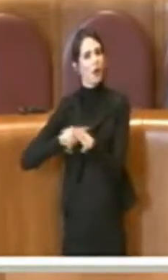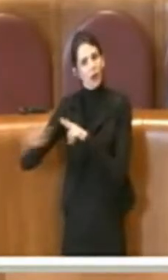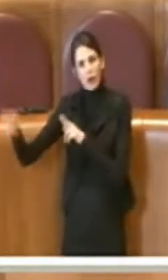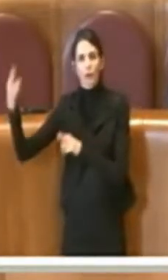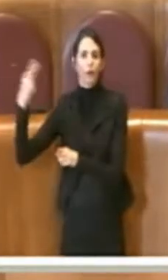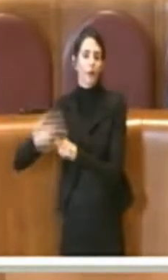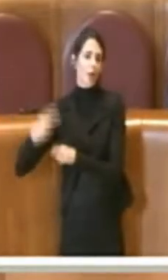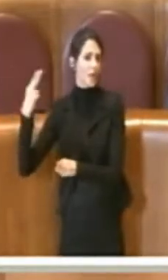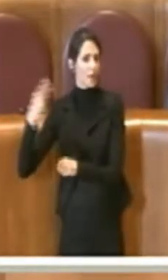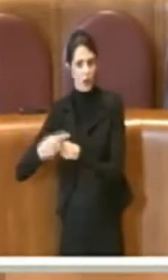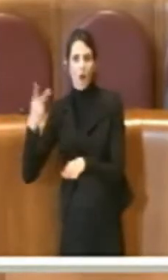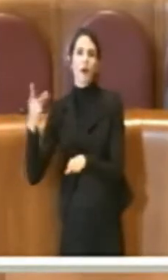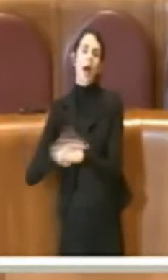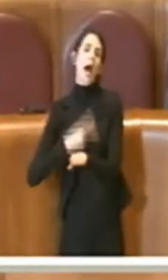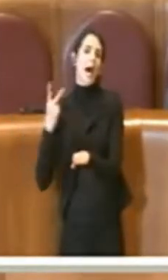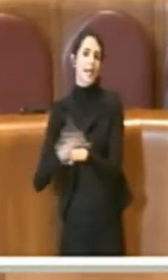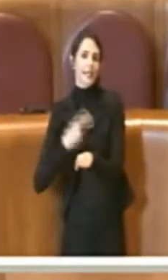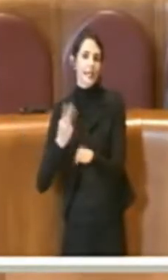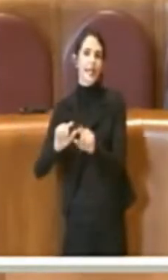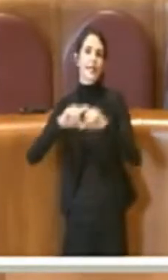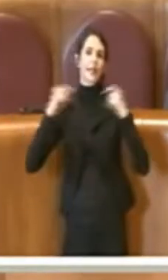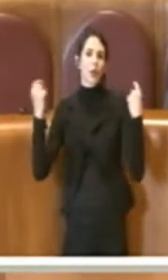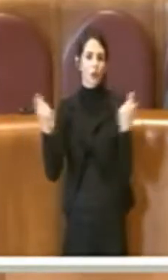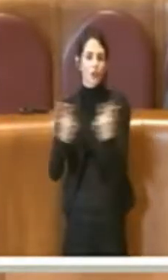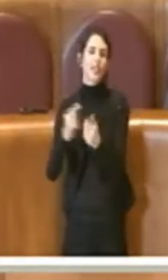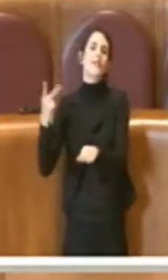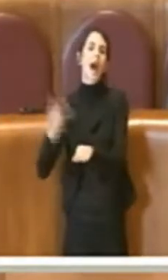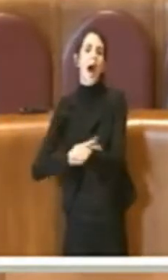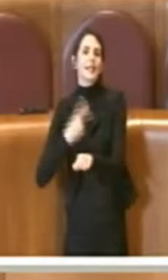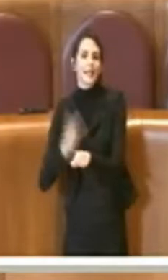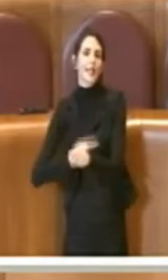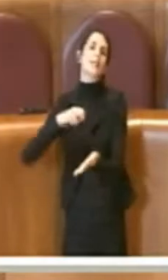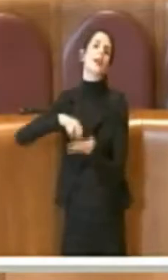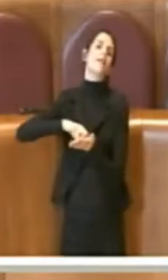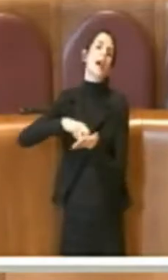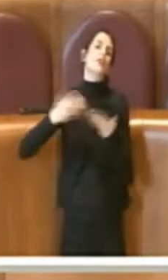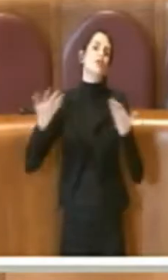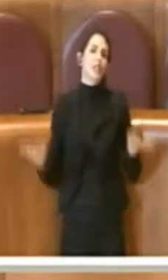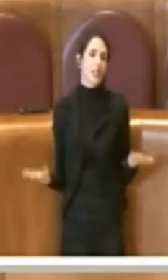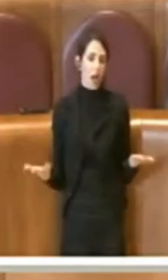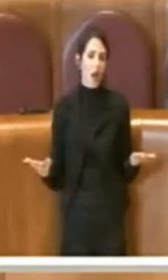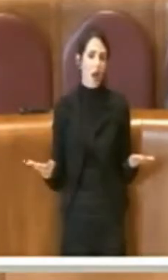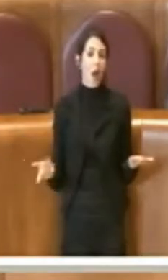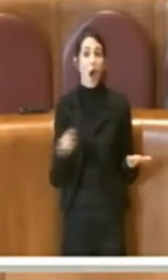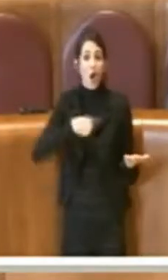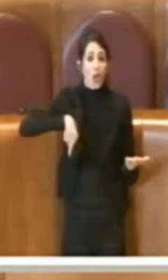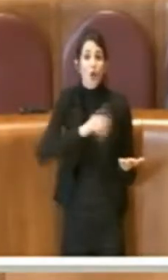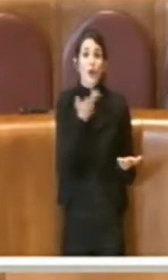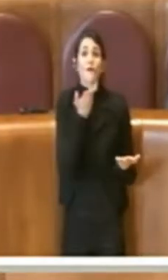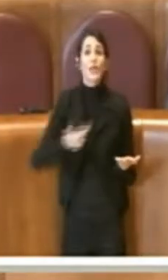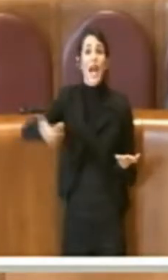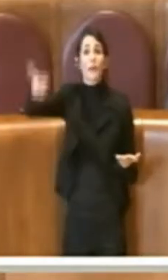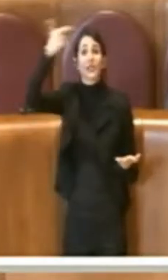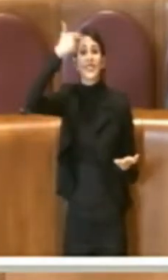assistenza alloggiativa e assistenza delle fragilità, ed è per questo che si chiede appunto l'intervento dello Stato